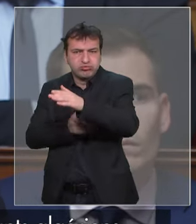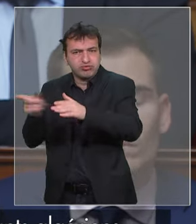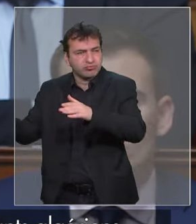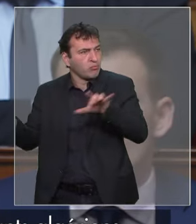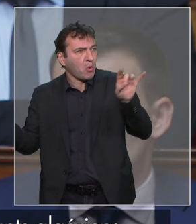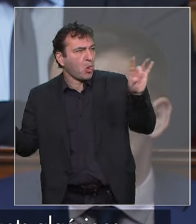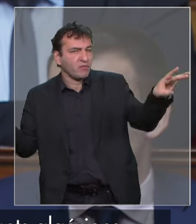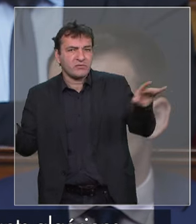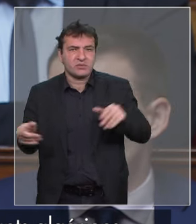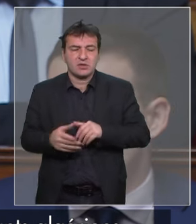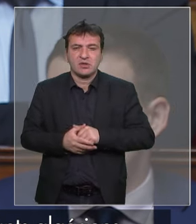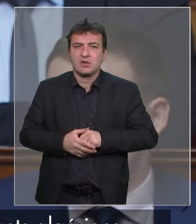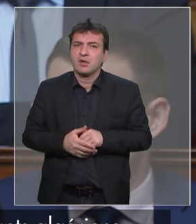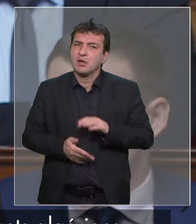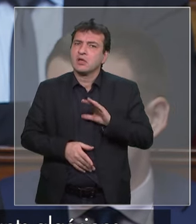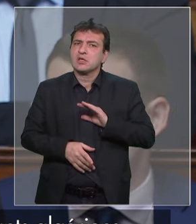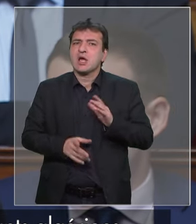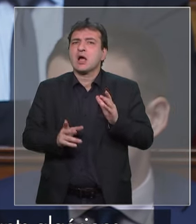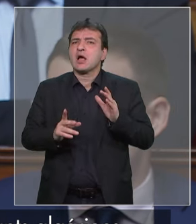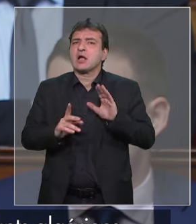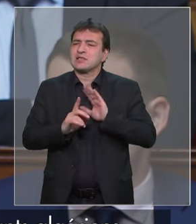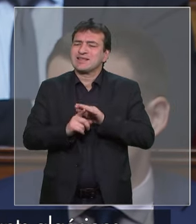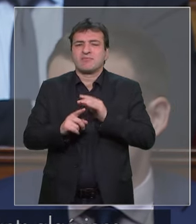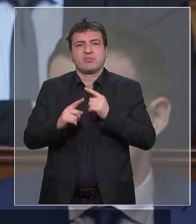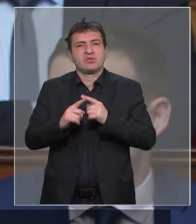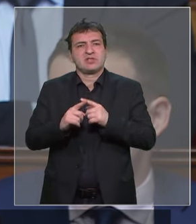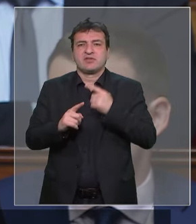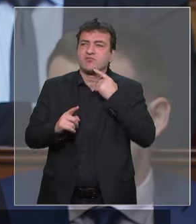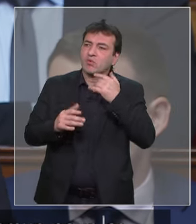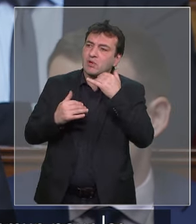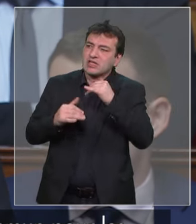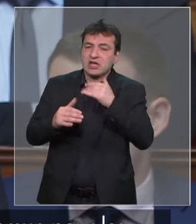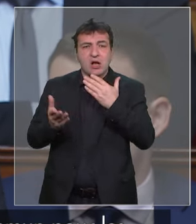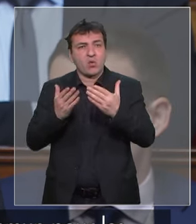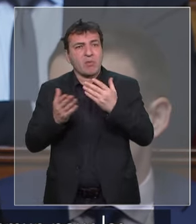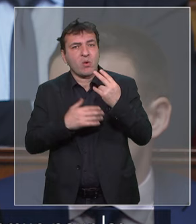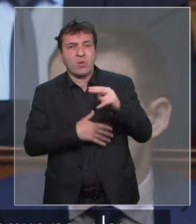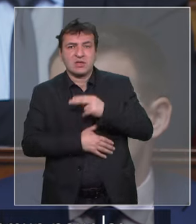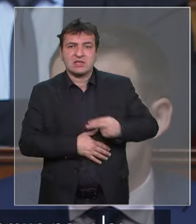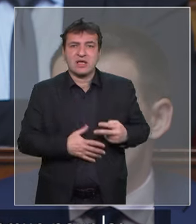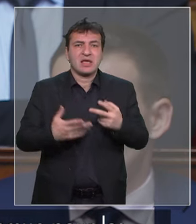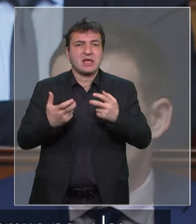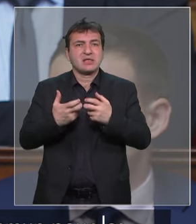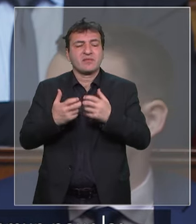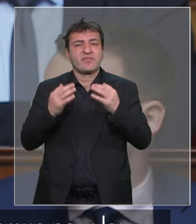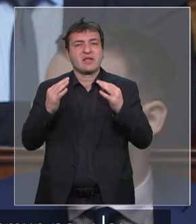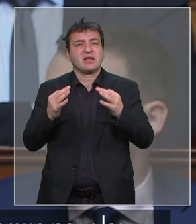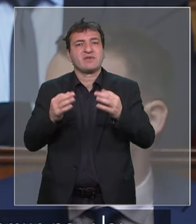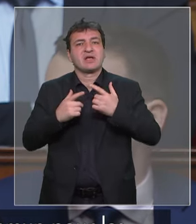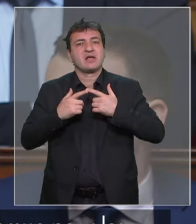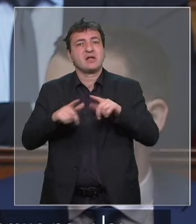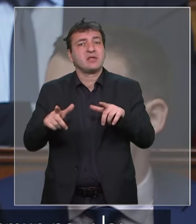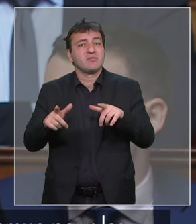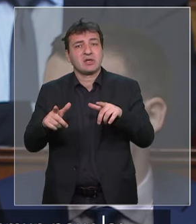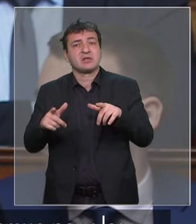une discrimination positive à l'écart des immigrés algériens vis-à-vis des autres nationalités. À titre d'exemple, rappelons qu'en termes de liberté